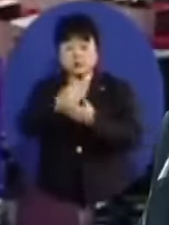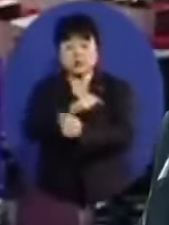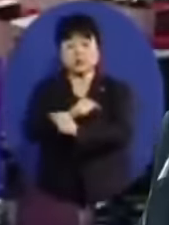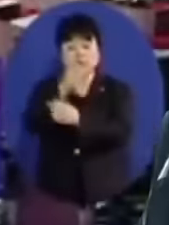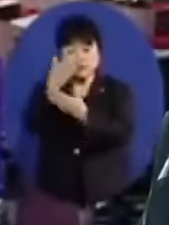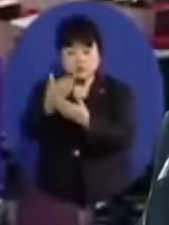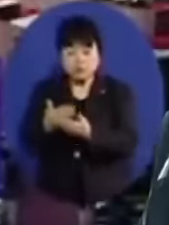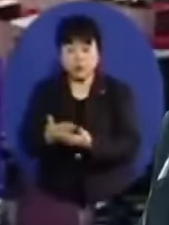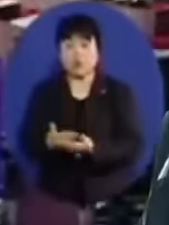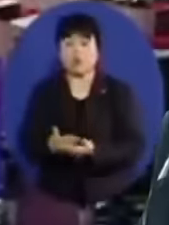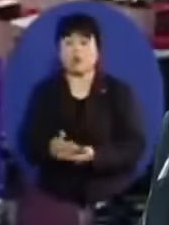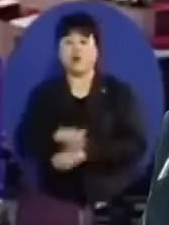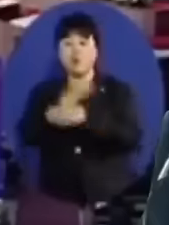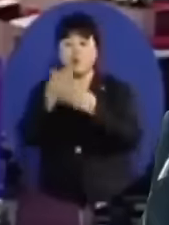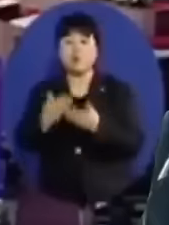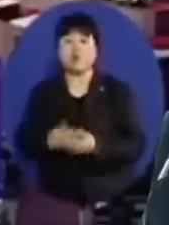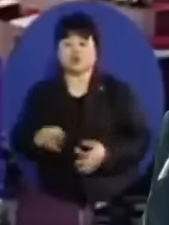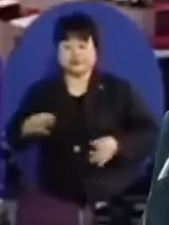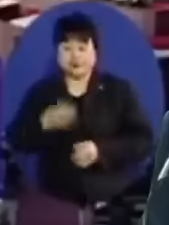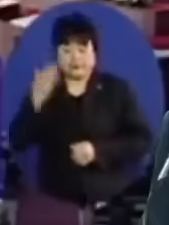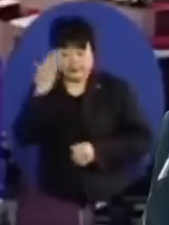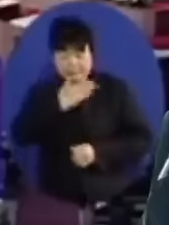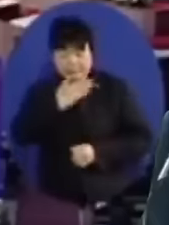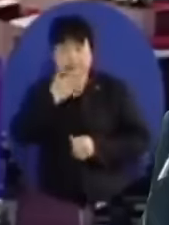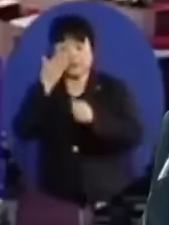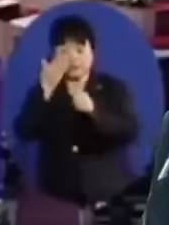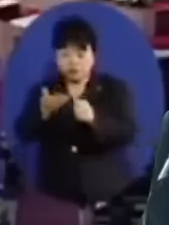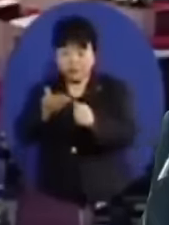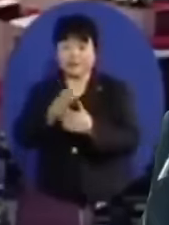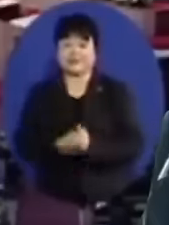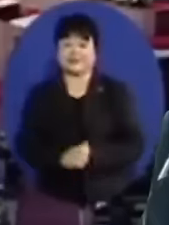사하시며 우리를 모든 불의에서 깨끗하게 하실 것이요.